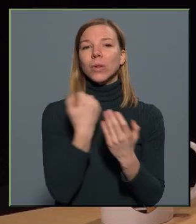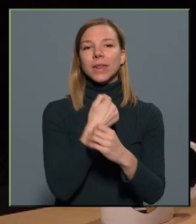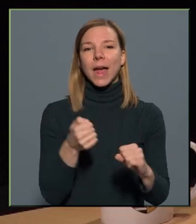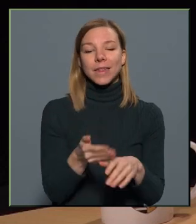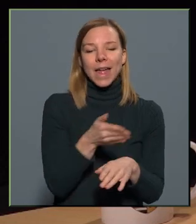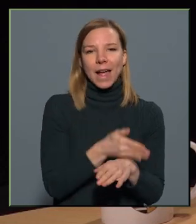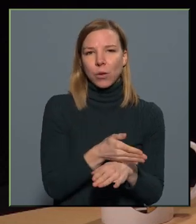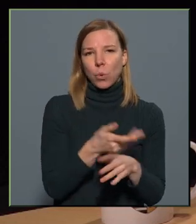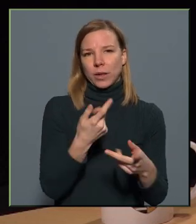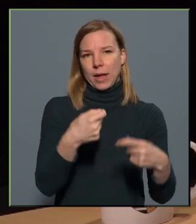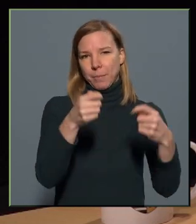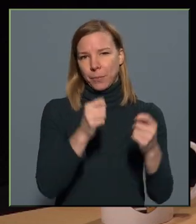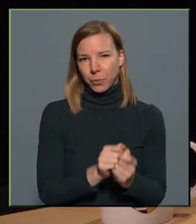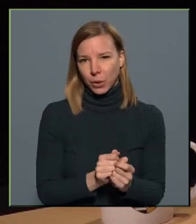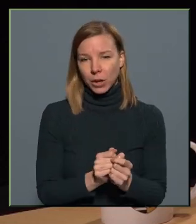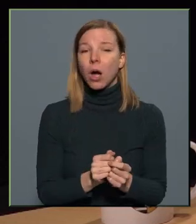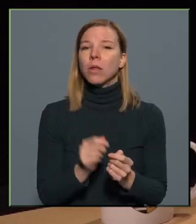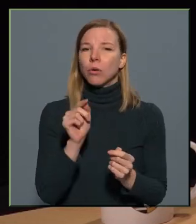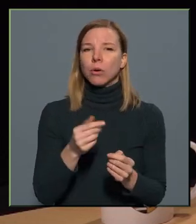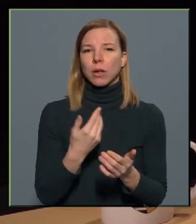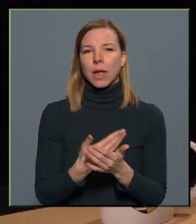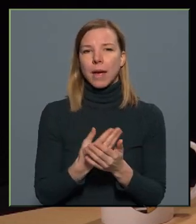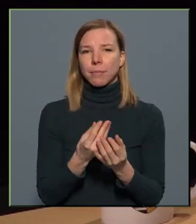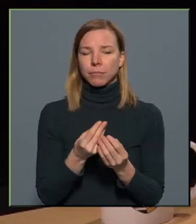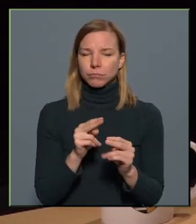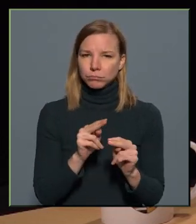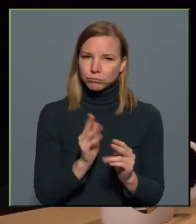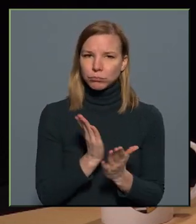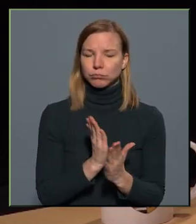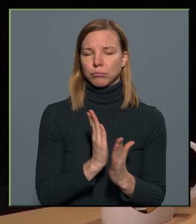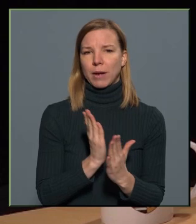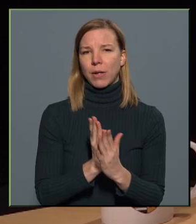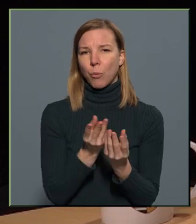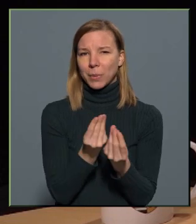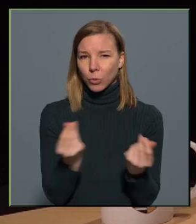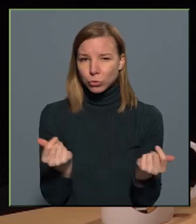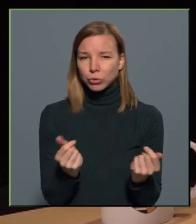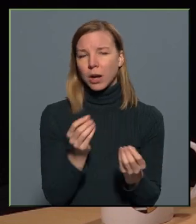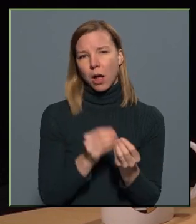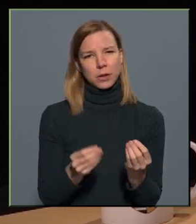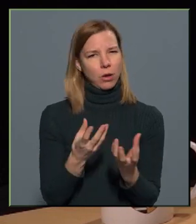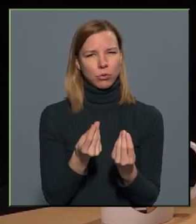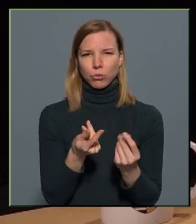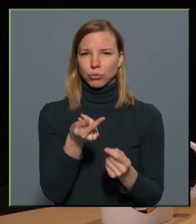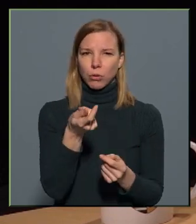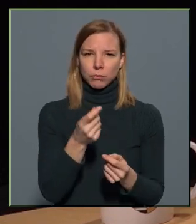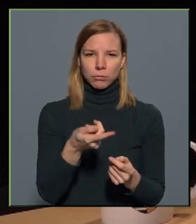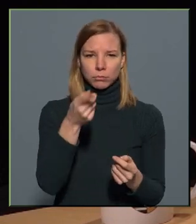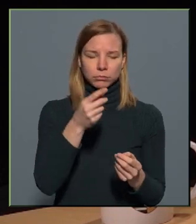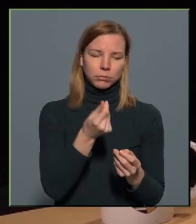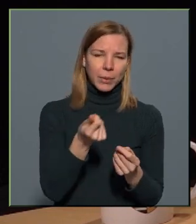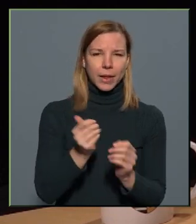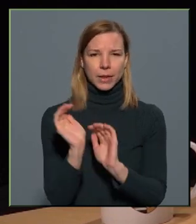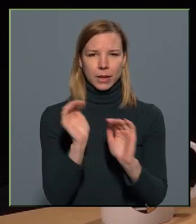megfelelő minőségűek legyenek, megfelelő lakhatási körülményeket biztosítsanak, rengeteget kell fordítani az ingatlanokra, illetve nem mindegy, hogy